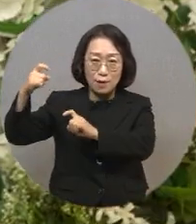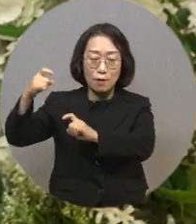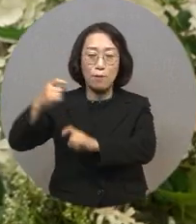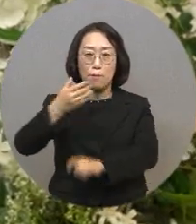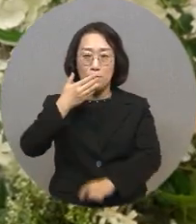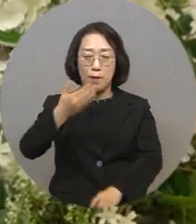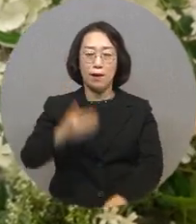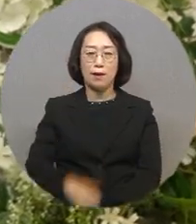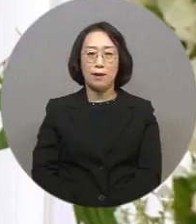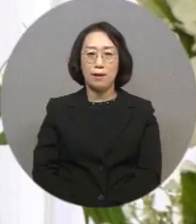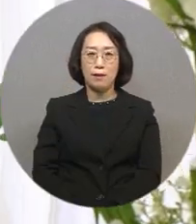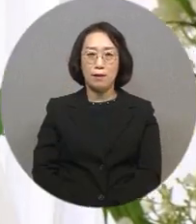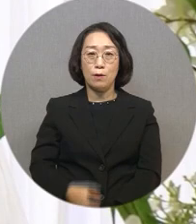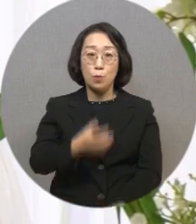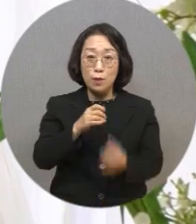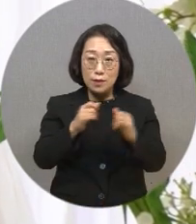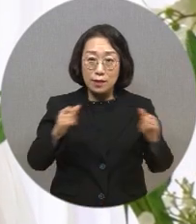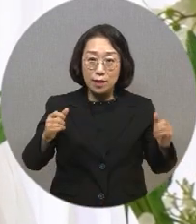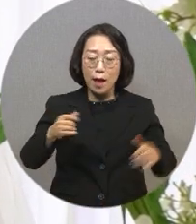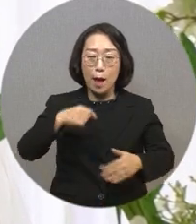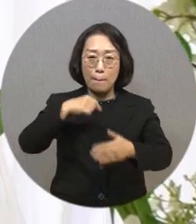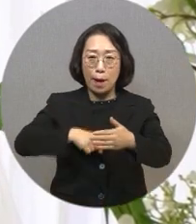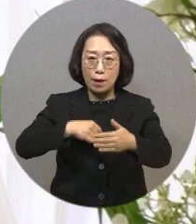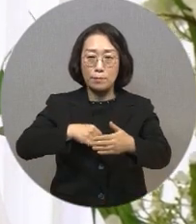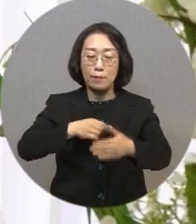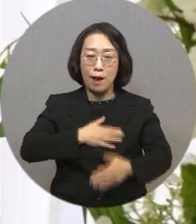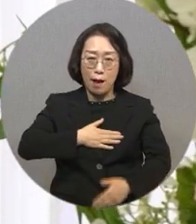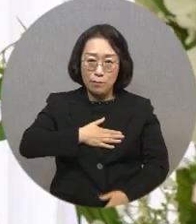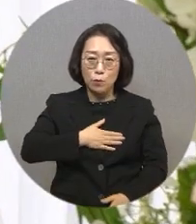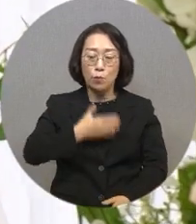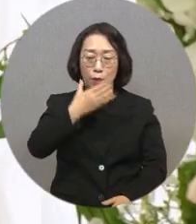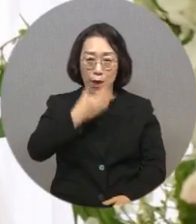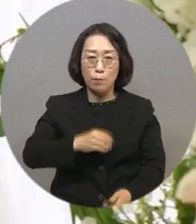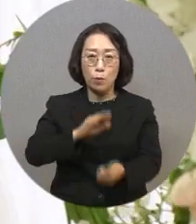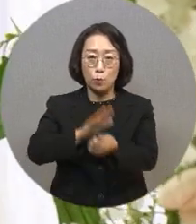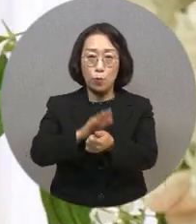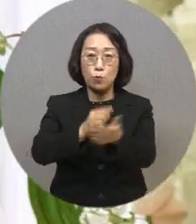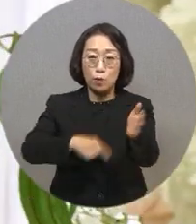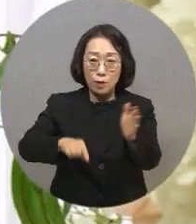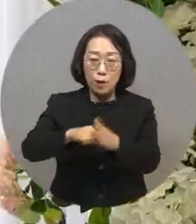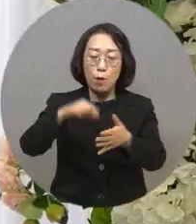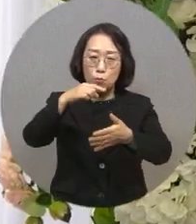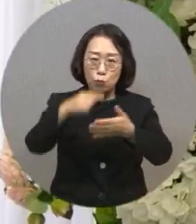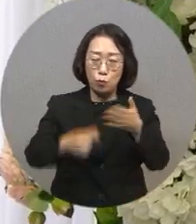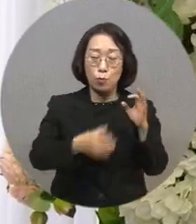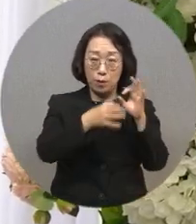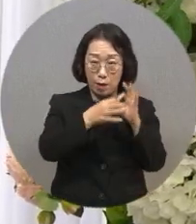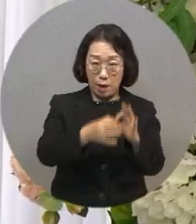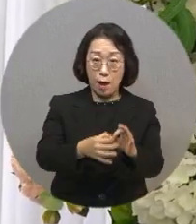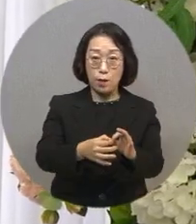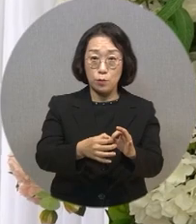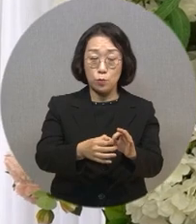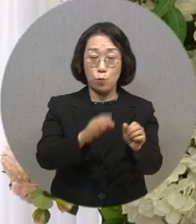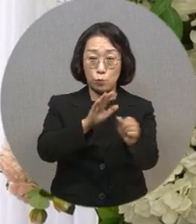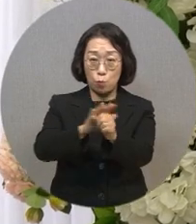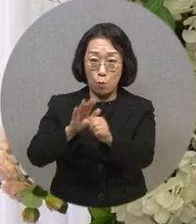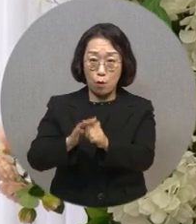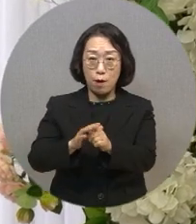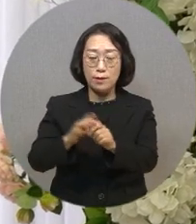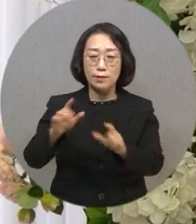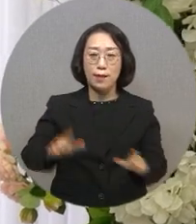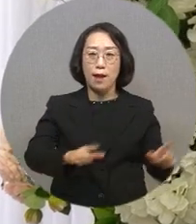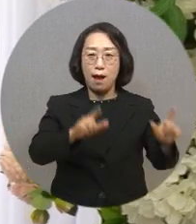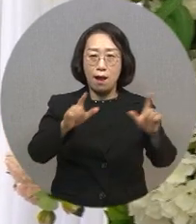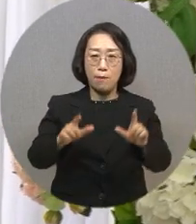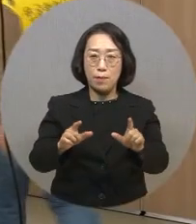있었습니다. 어르신들의 정서적 안정과 행복 증진을 위한 프로그램들이 계속되어 어르신들의 삶에